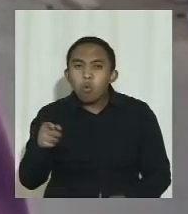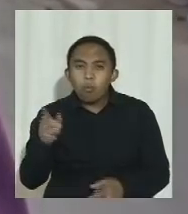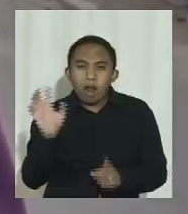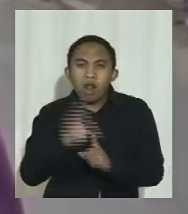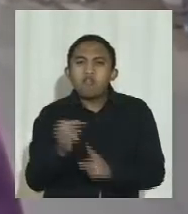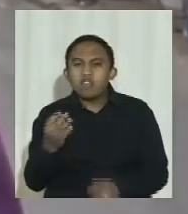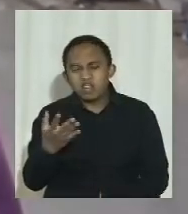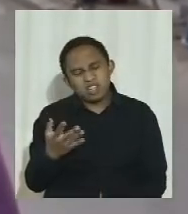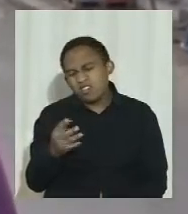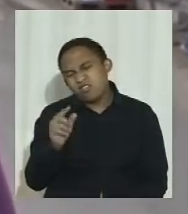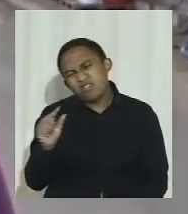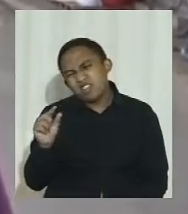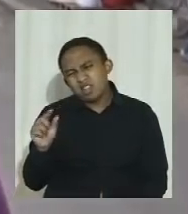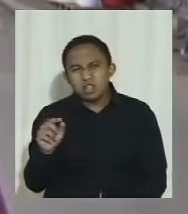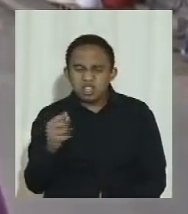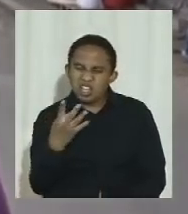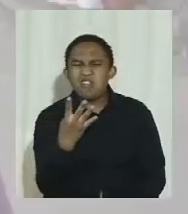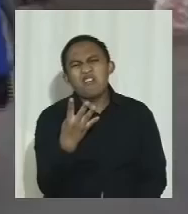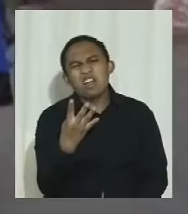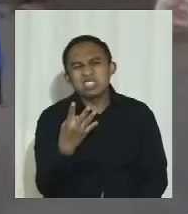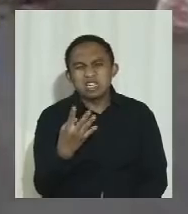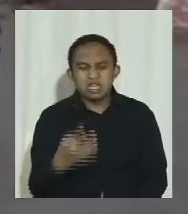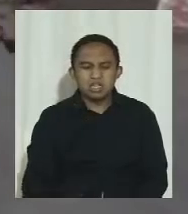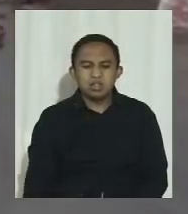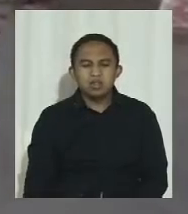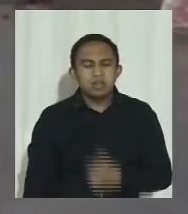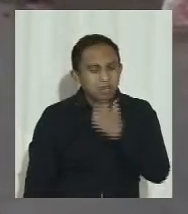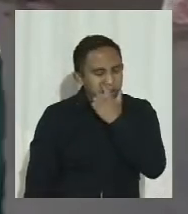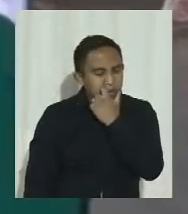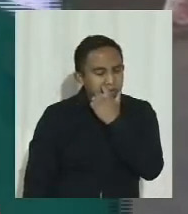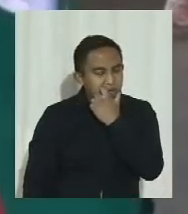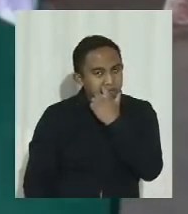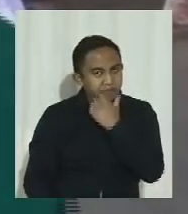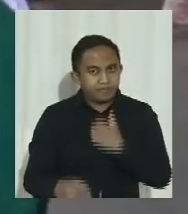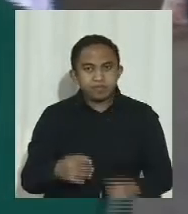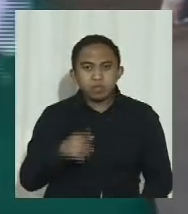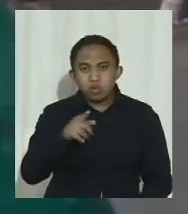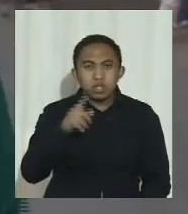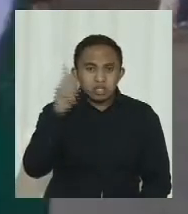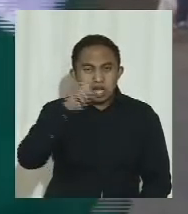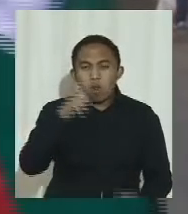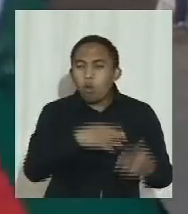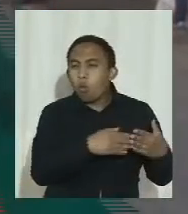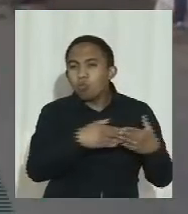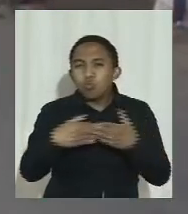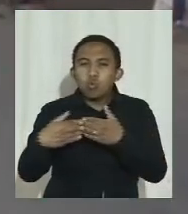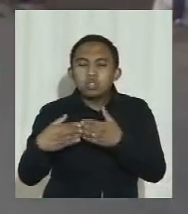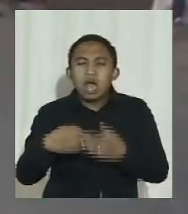Mbola kelikely efatra ho any. Irisan'andro izany entina mihitsy.